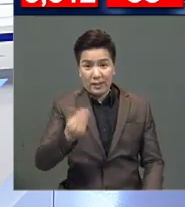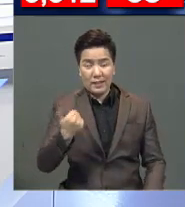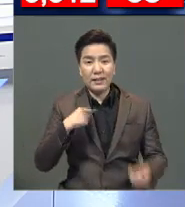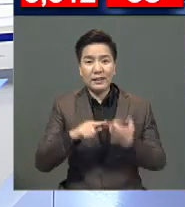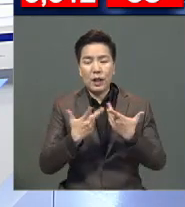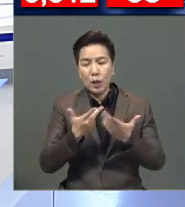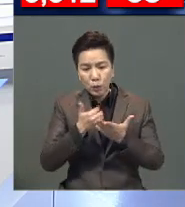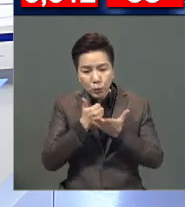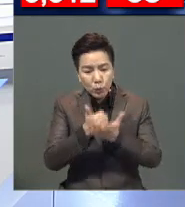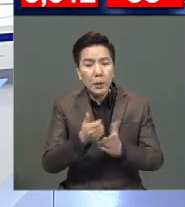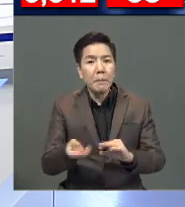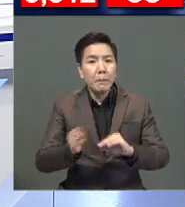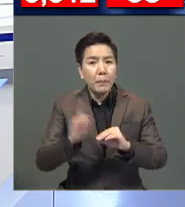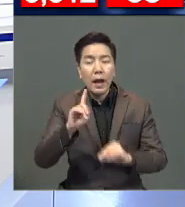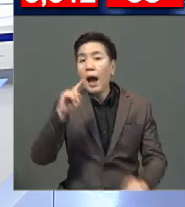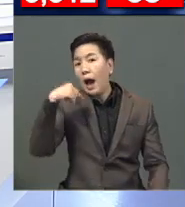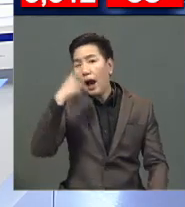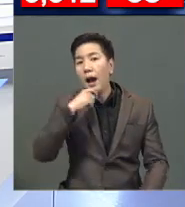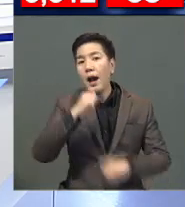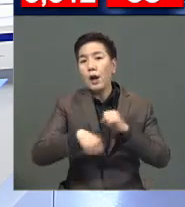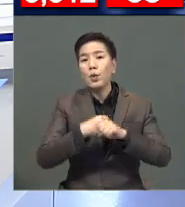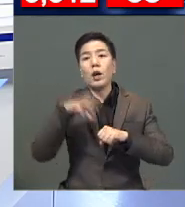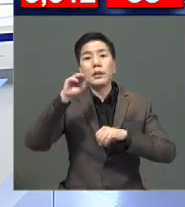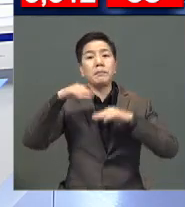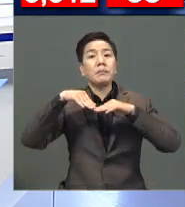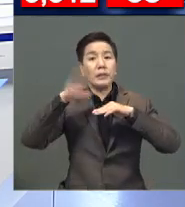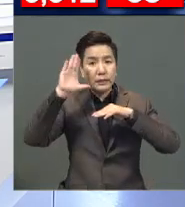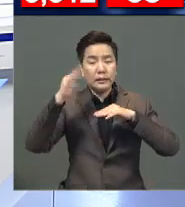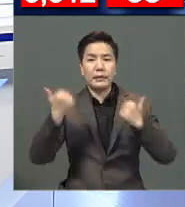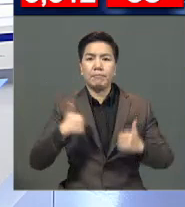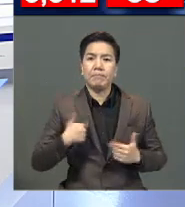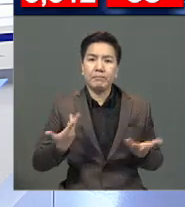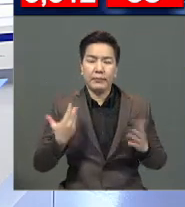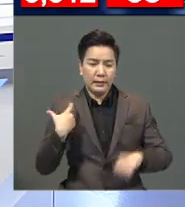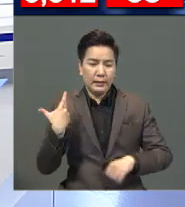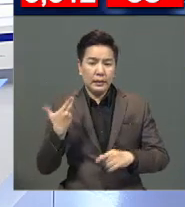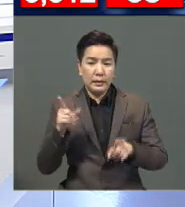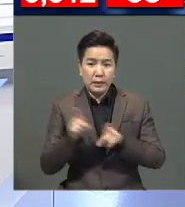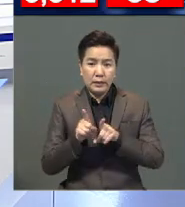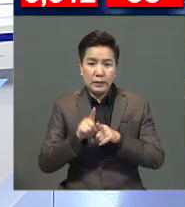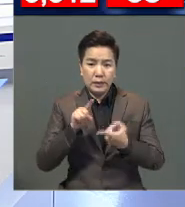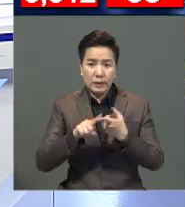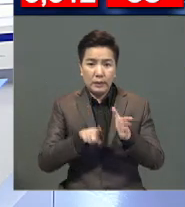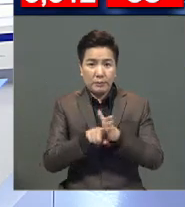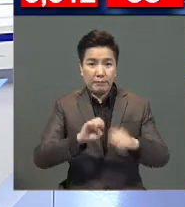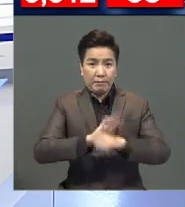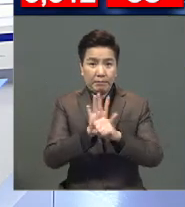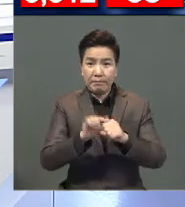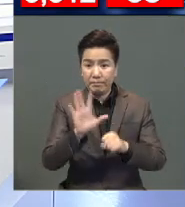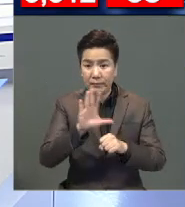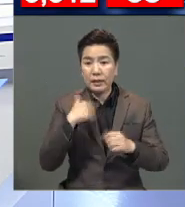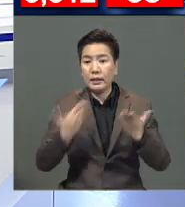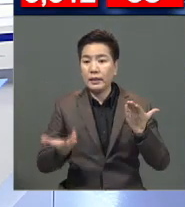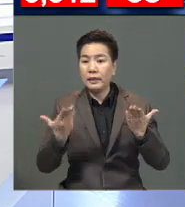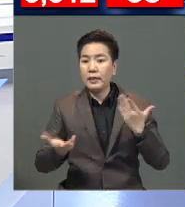ในส่วนของความช่วยเหลือมาเพิ่มเติมคือว่าใครเที่ยวยุคเกิน 50ปีขึ้นไปแล้วว่าจะไม่ใช่วัคซีนของในส่วนโครงจะก้าวหน้าจะเป็น